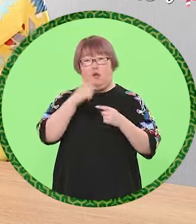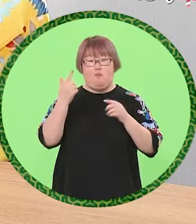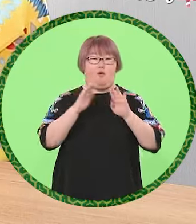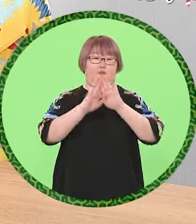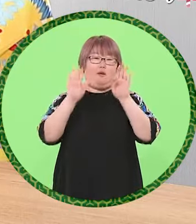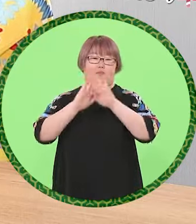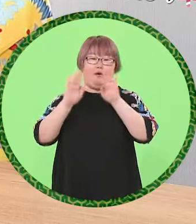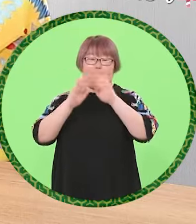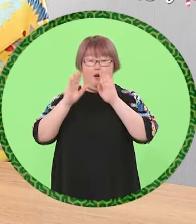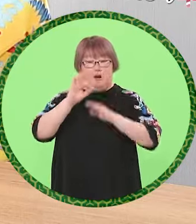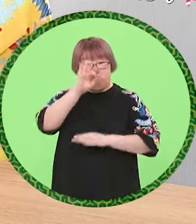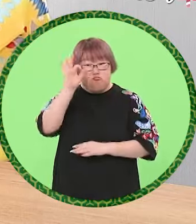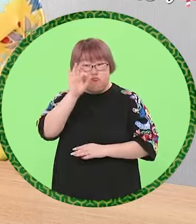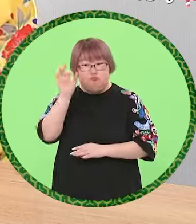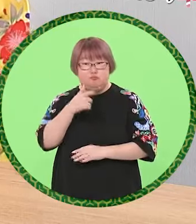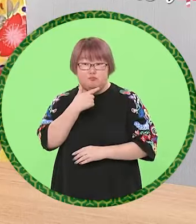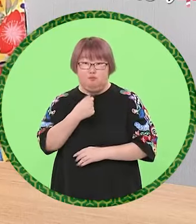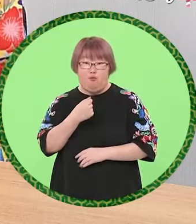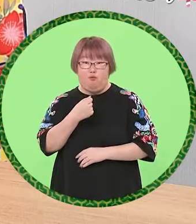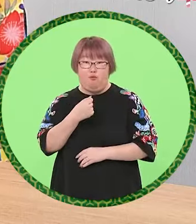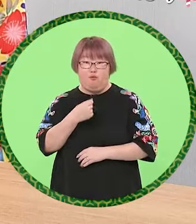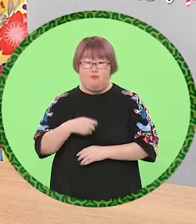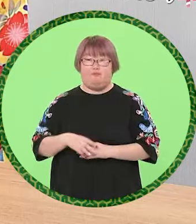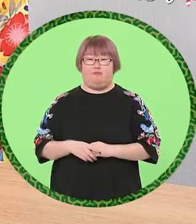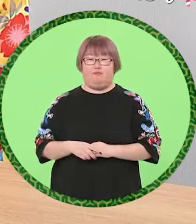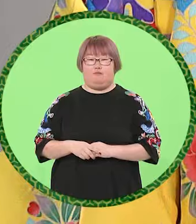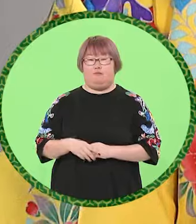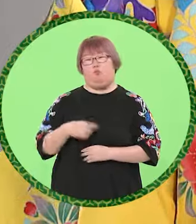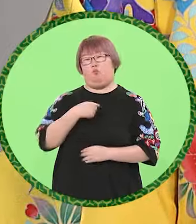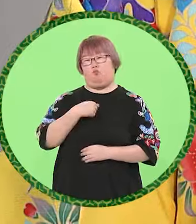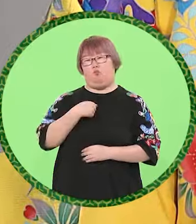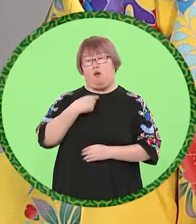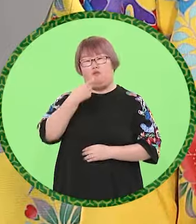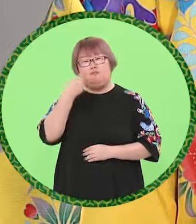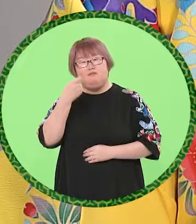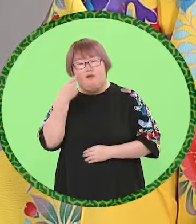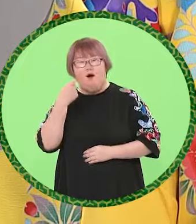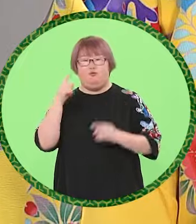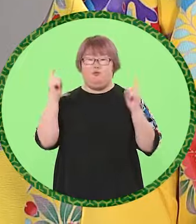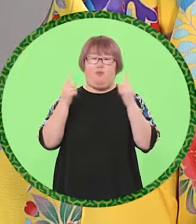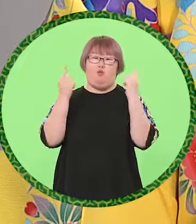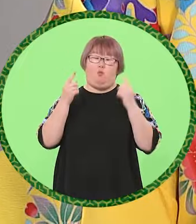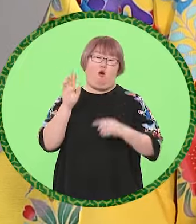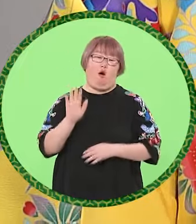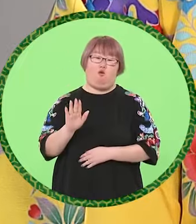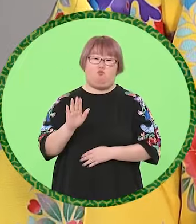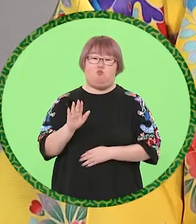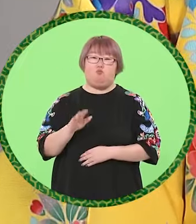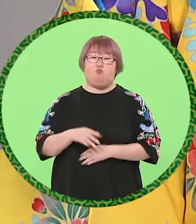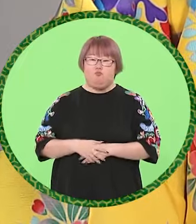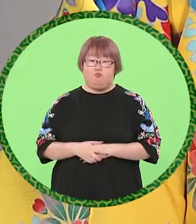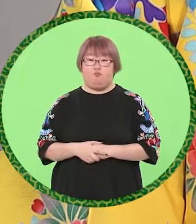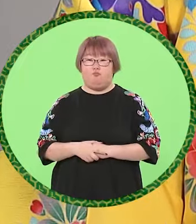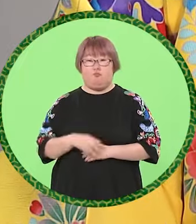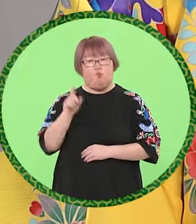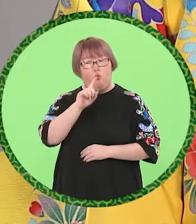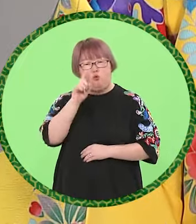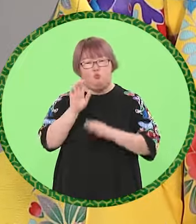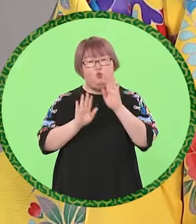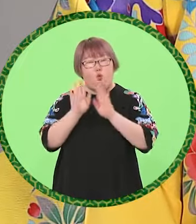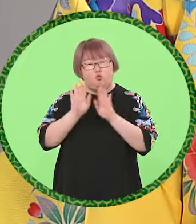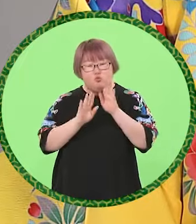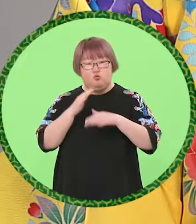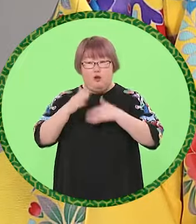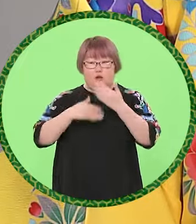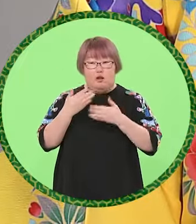開催されるので見学したいですよね。 うん、わしが注目しておるイベントがあるのじゃが、どんな様